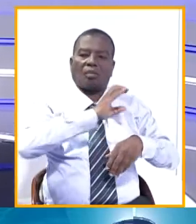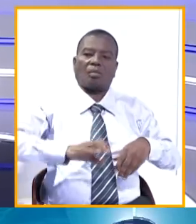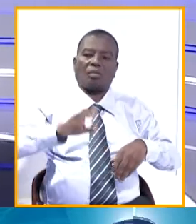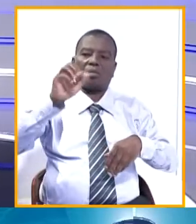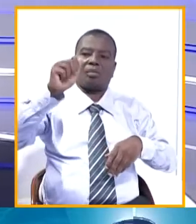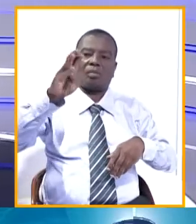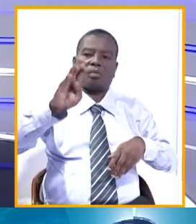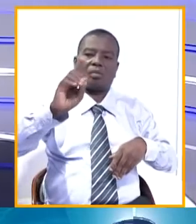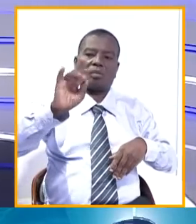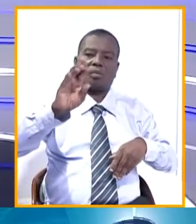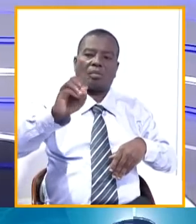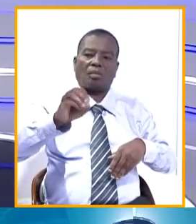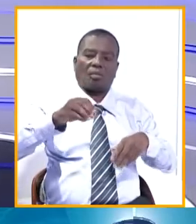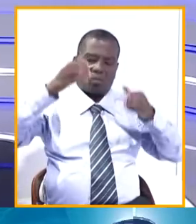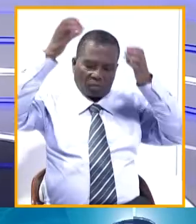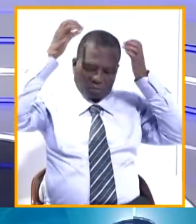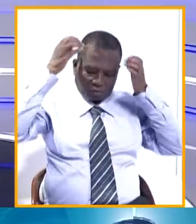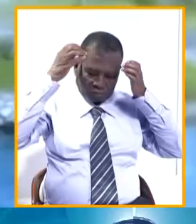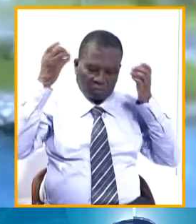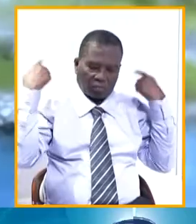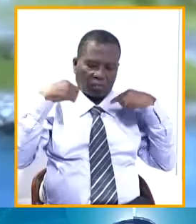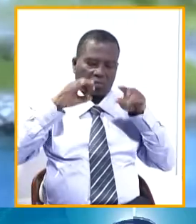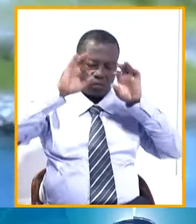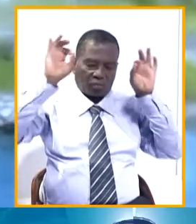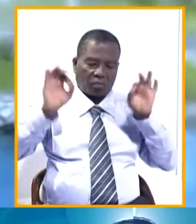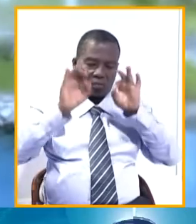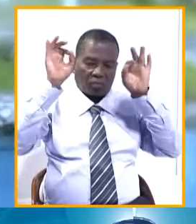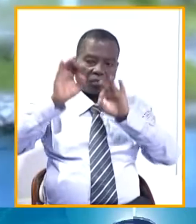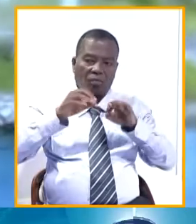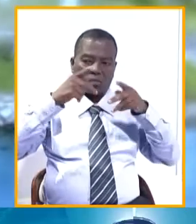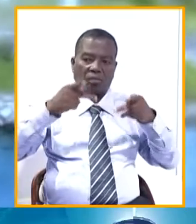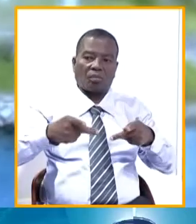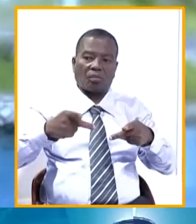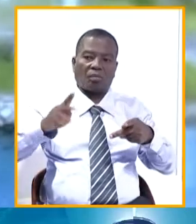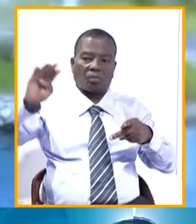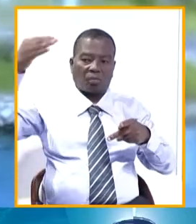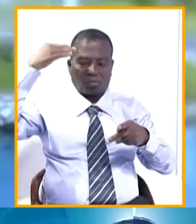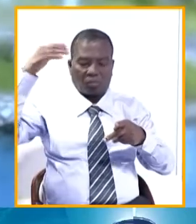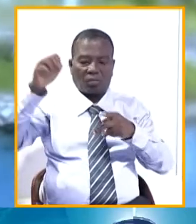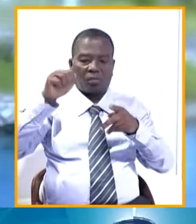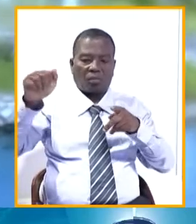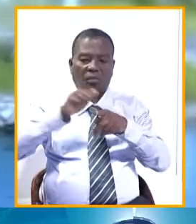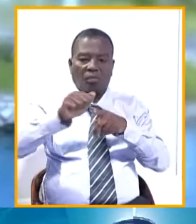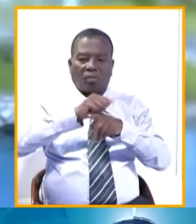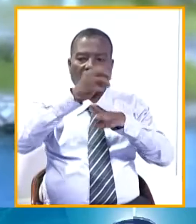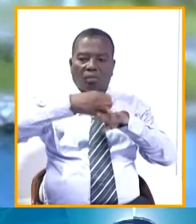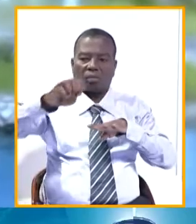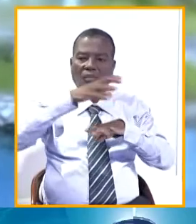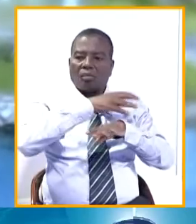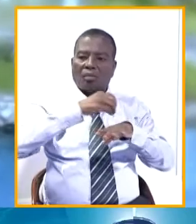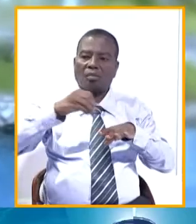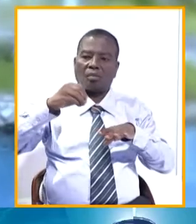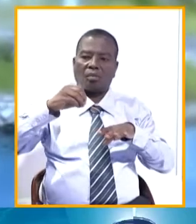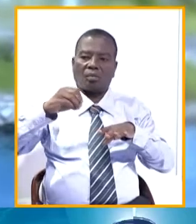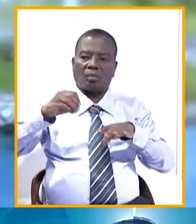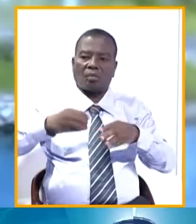été investi récemment lors d'une cérémonie. C'était en présence des ministres des Affaires étrangères Kandia Camara et